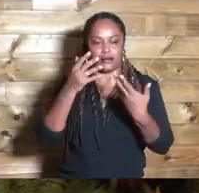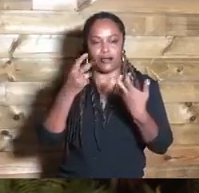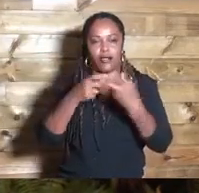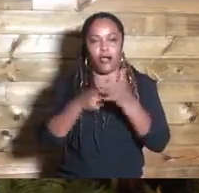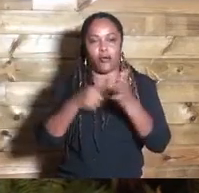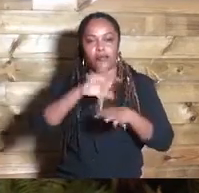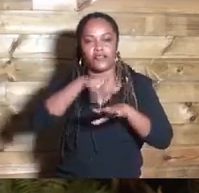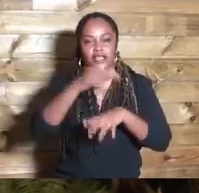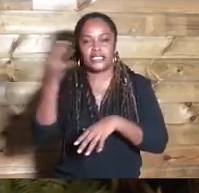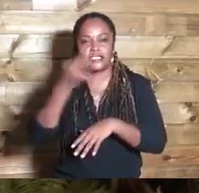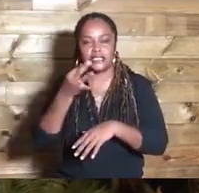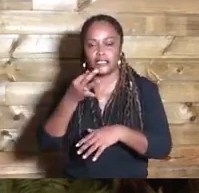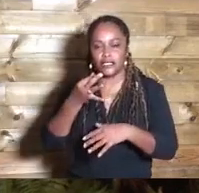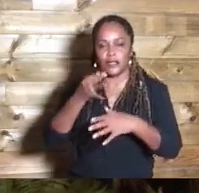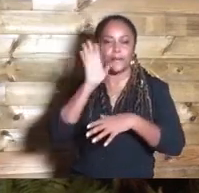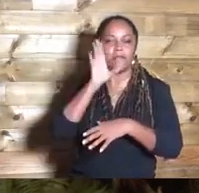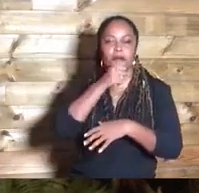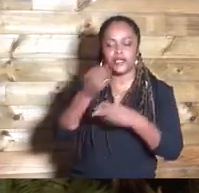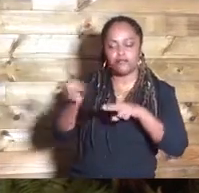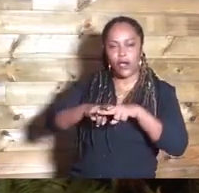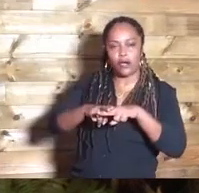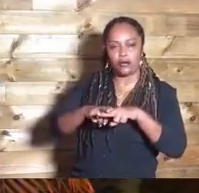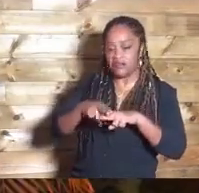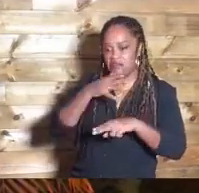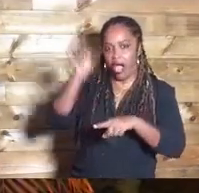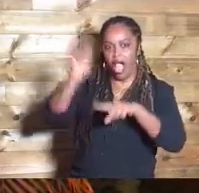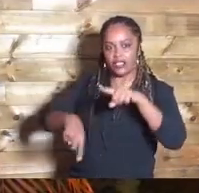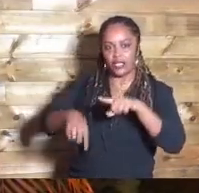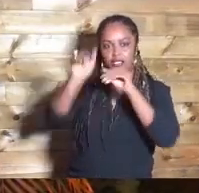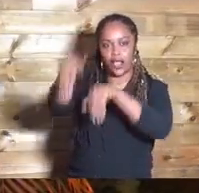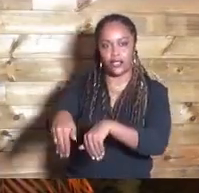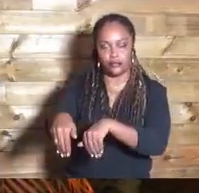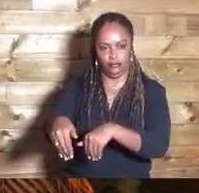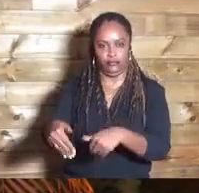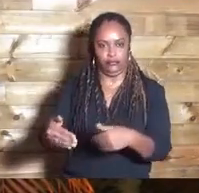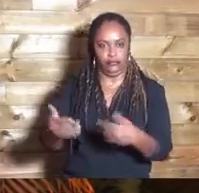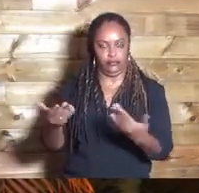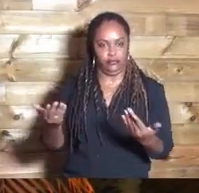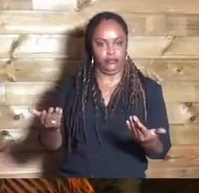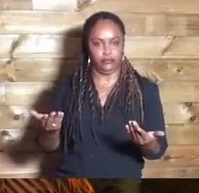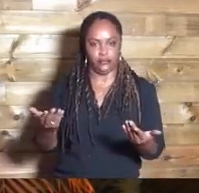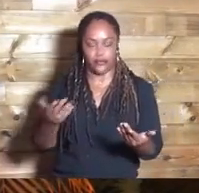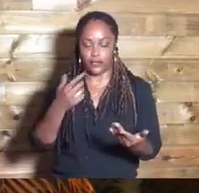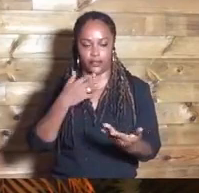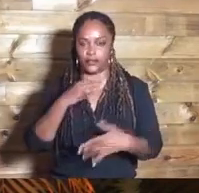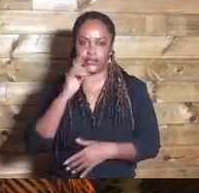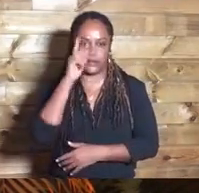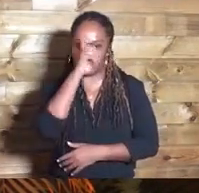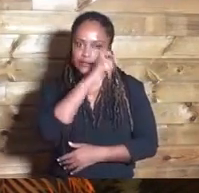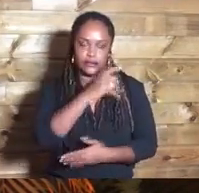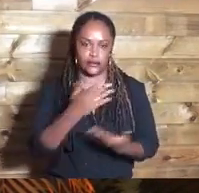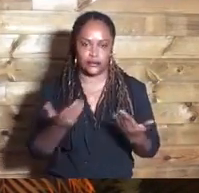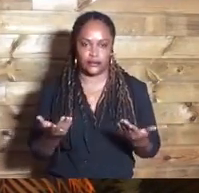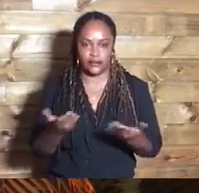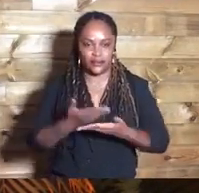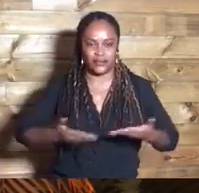là. Et chaque 700 moun là, ça, et nous l'autre encore, savent que nous arrivons au bout à l'histoire.